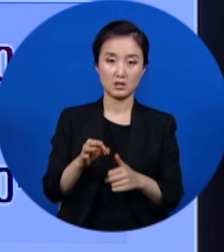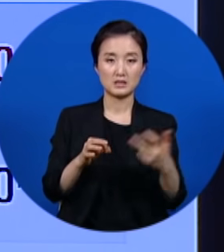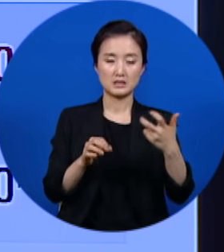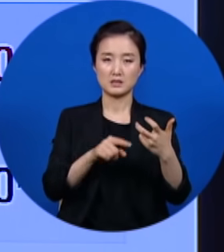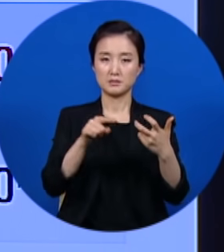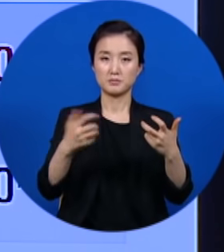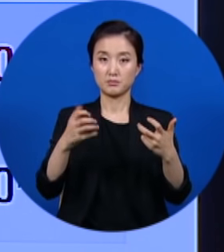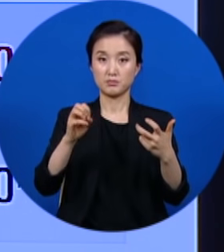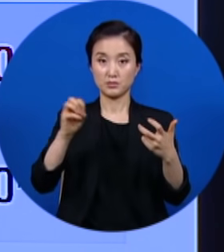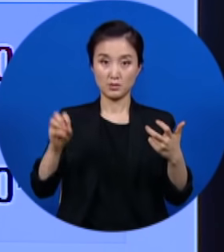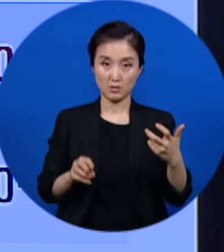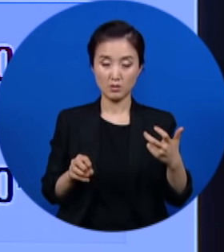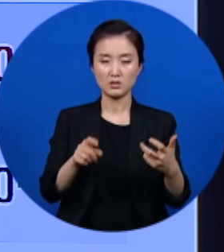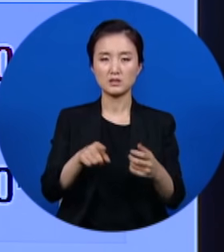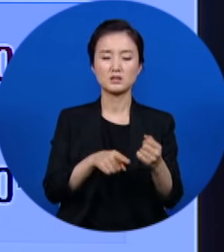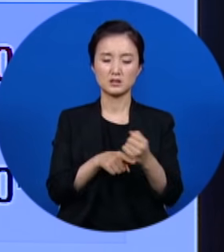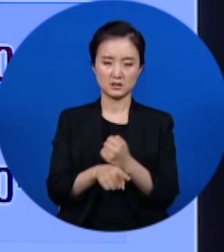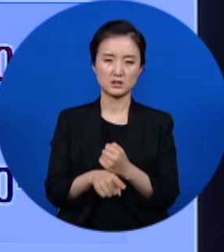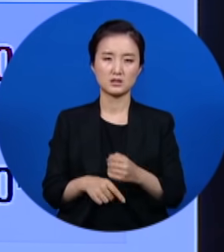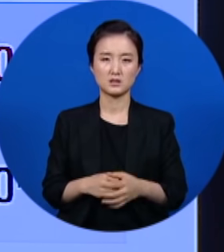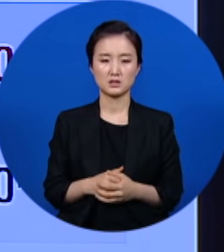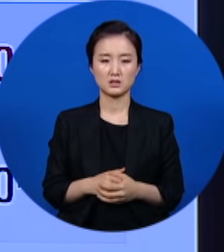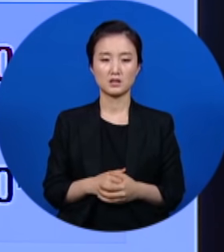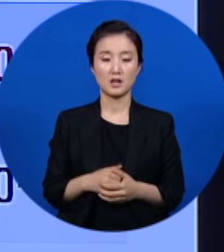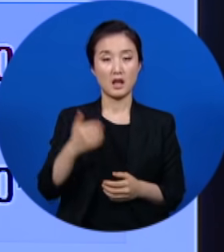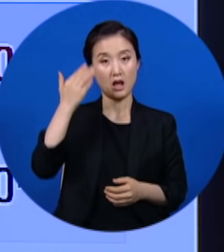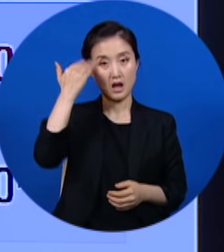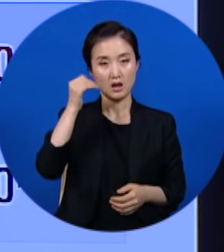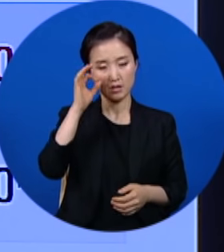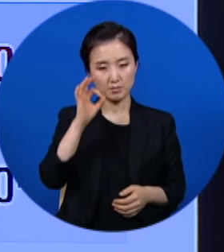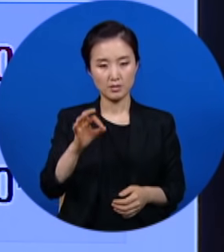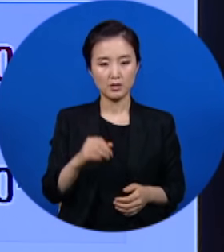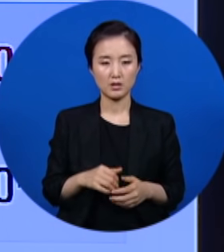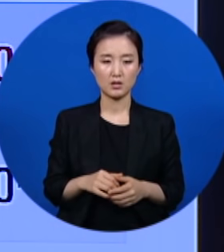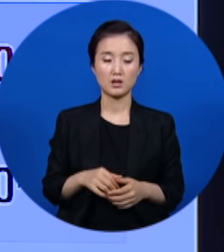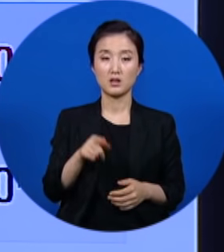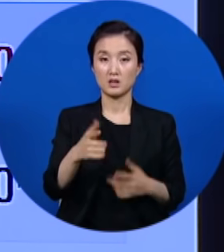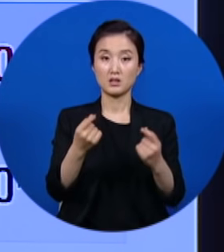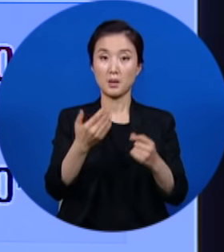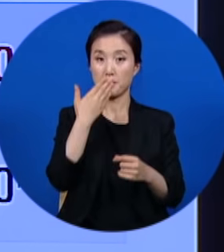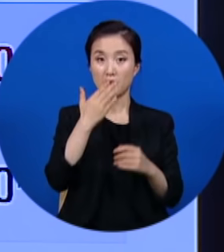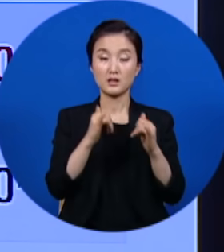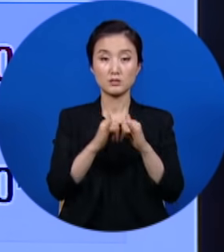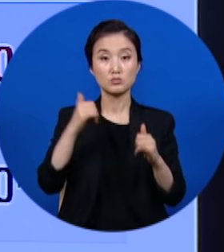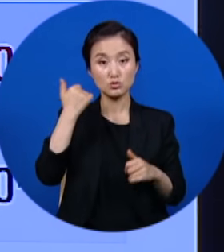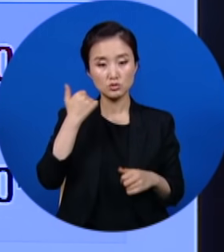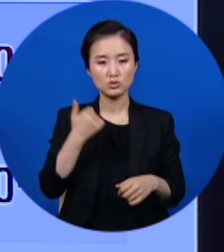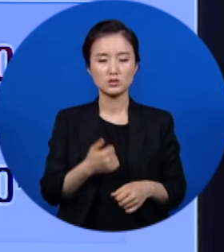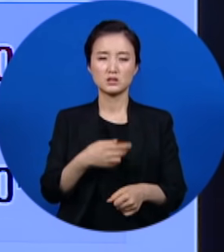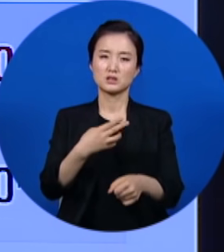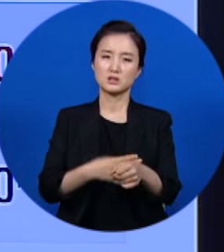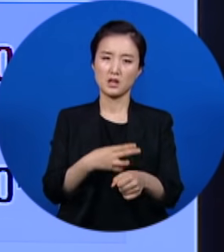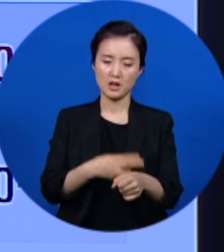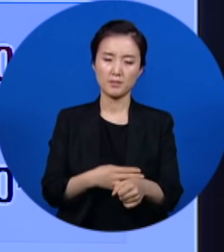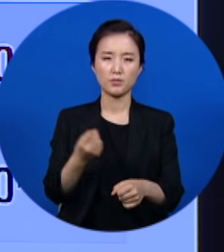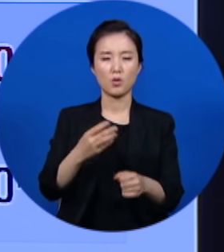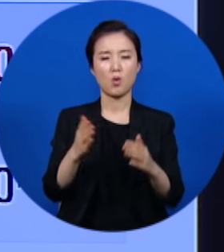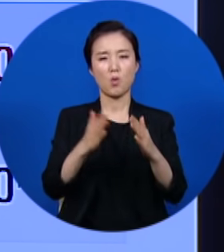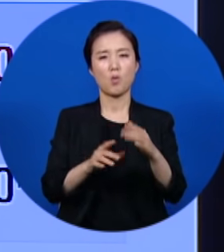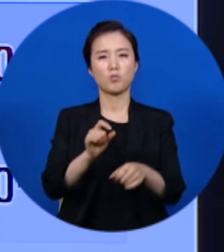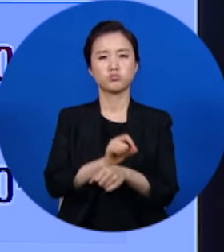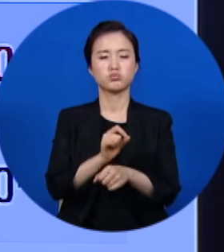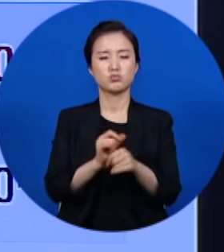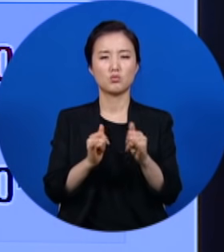10% 이계선 지구 개요 우리나라는 일해야 할 수 있는 분이 누구입니까 선생님 공무원 밖에 없잖아요